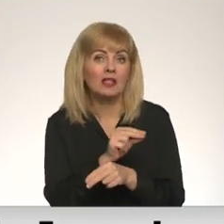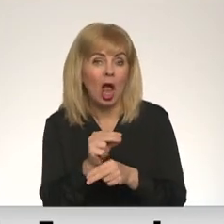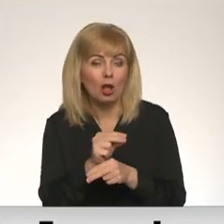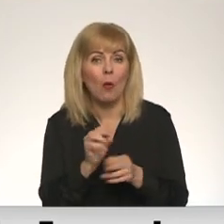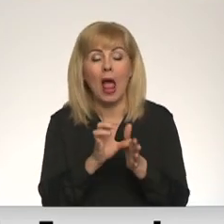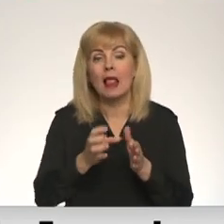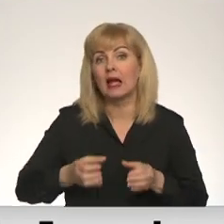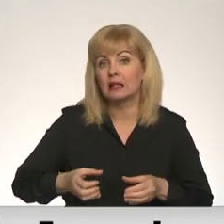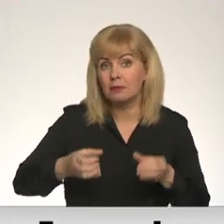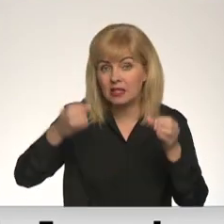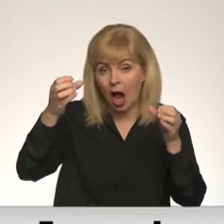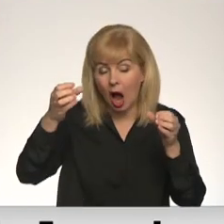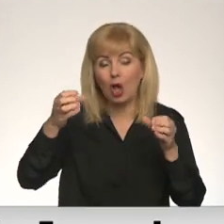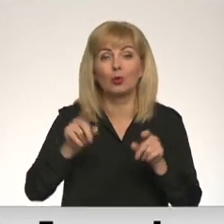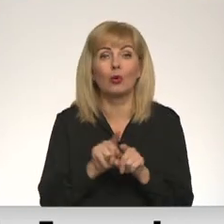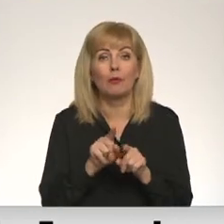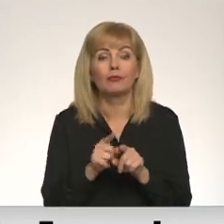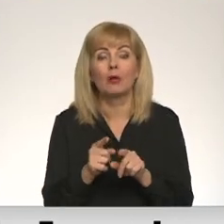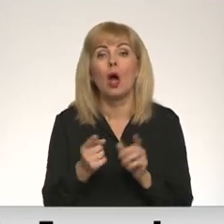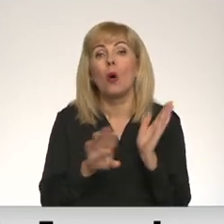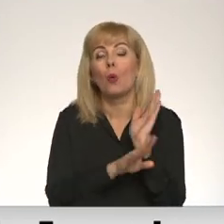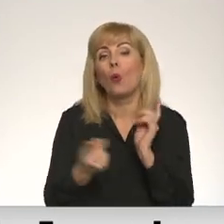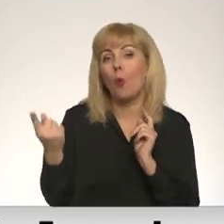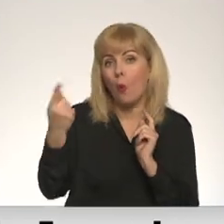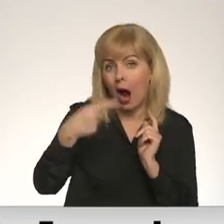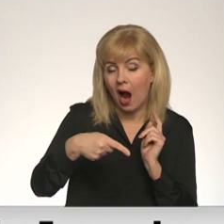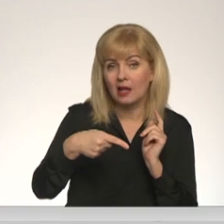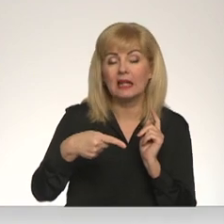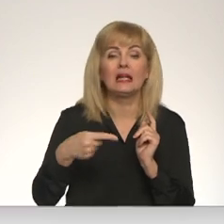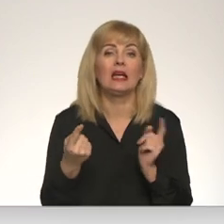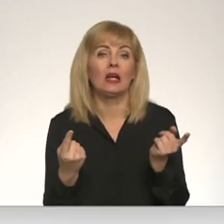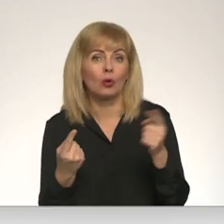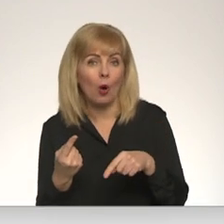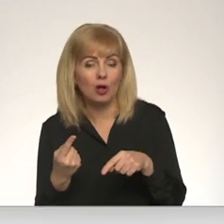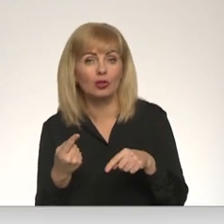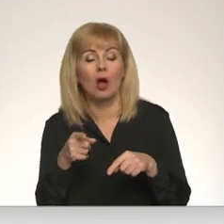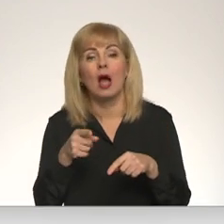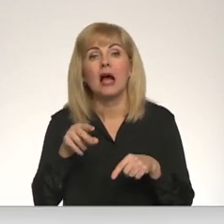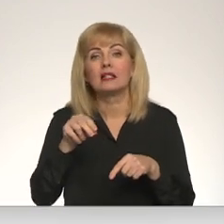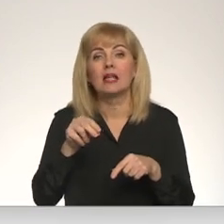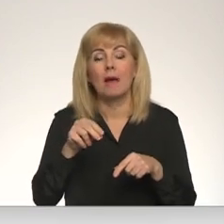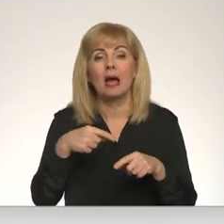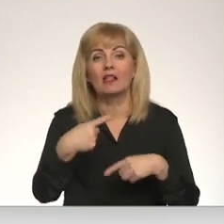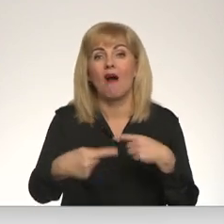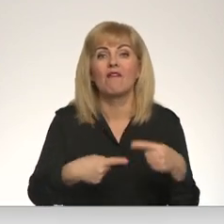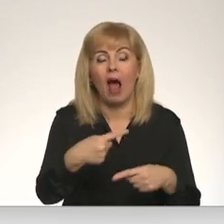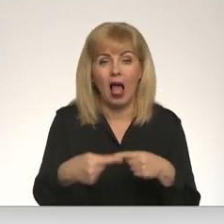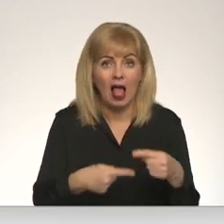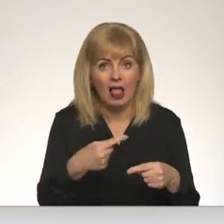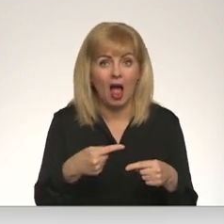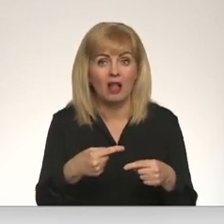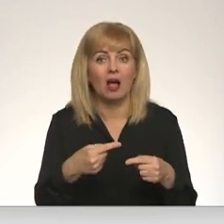krastu zonas. Tiek izgāzt arī koki, tiek pacelta zeme valēnas tiešām